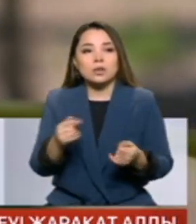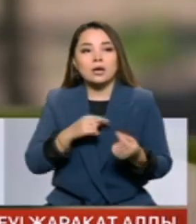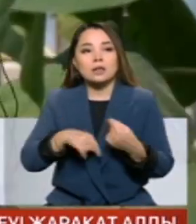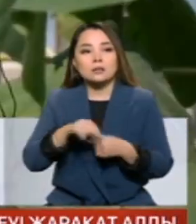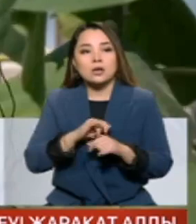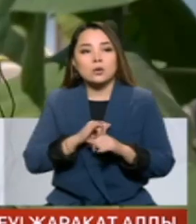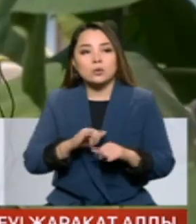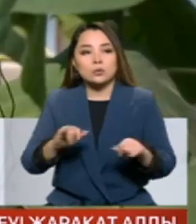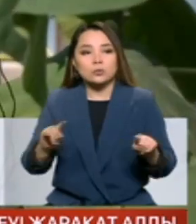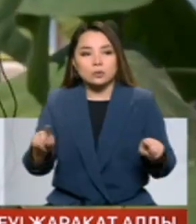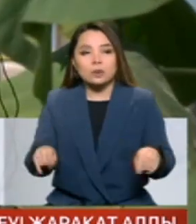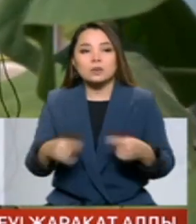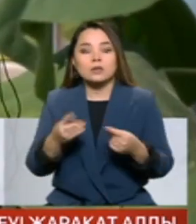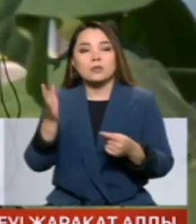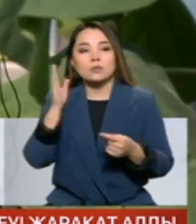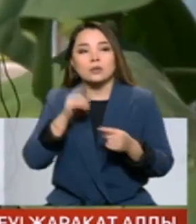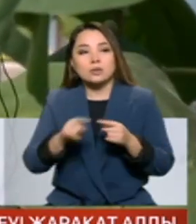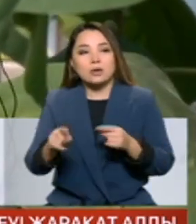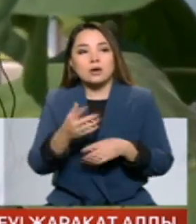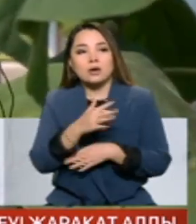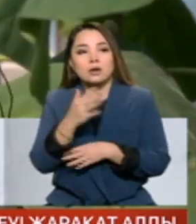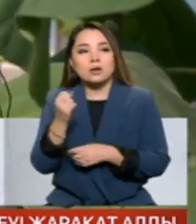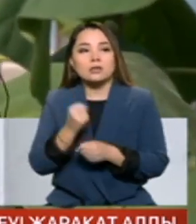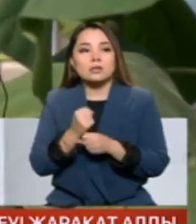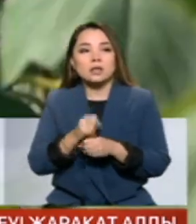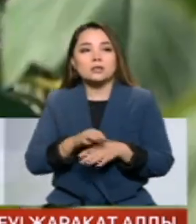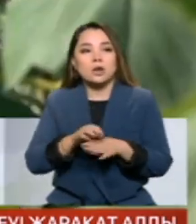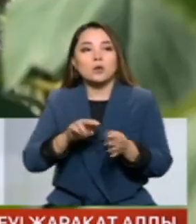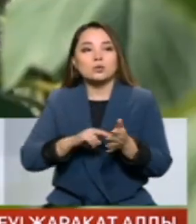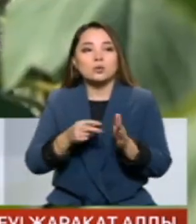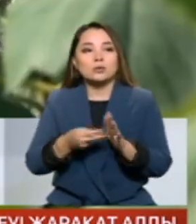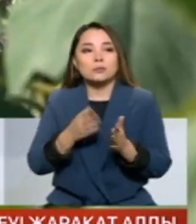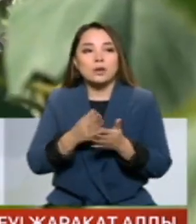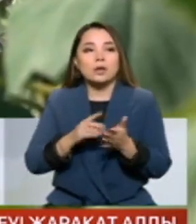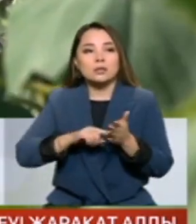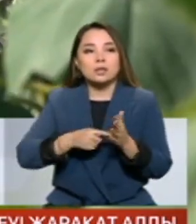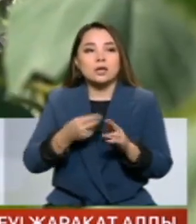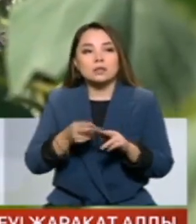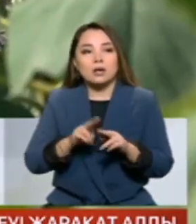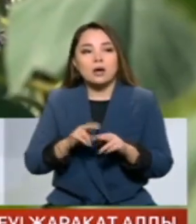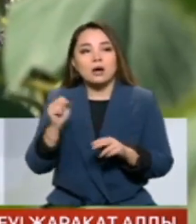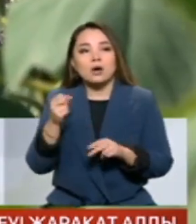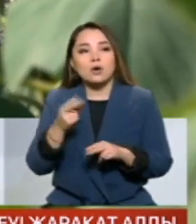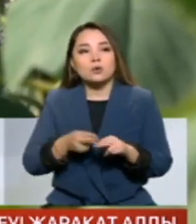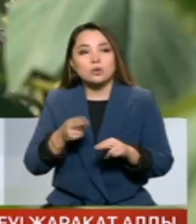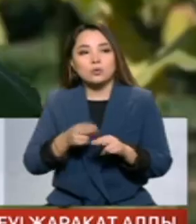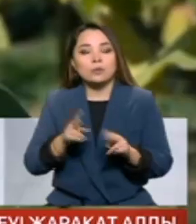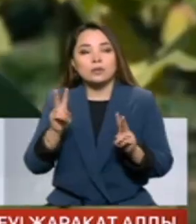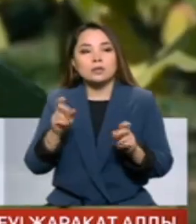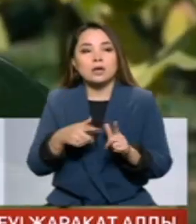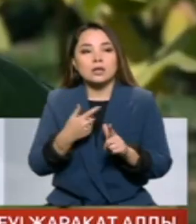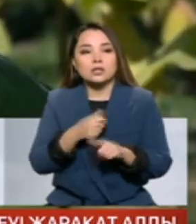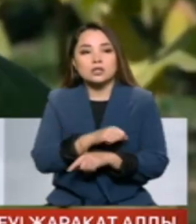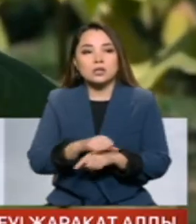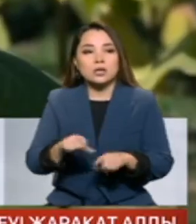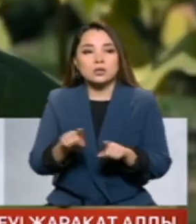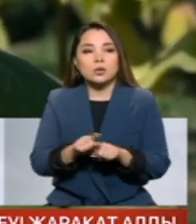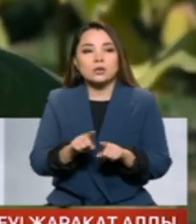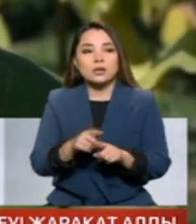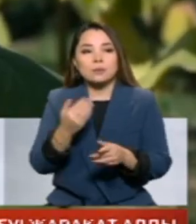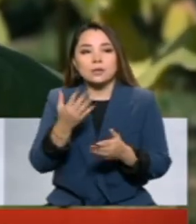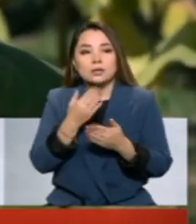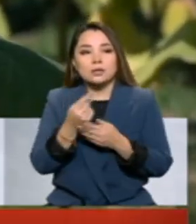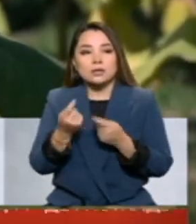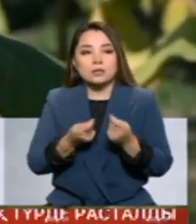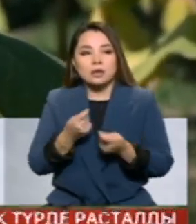кәсібін көркейту үшін алда ағаштан бұйымдар жасау жоспарында. Осы мақсатта алюминий ағаш аталып кеткен шетелдік Павловня